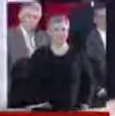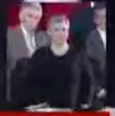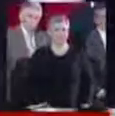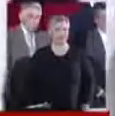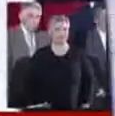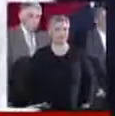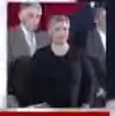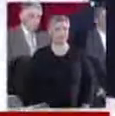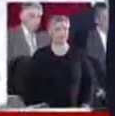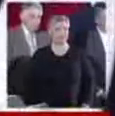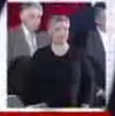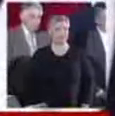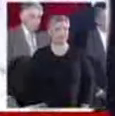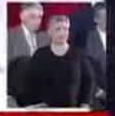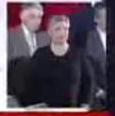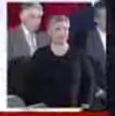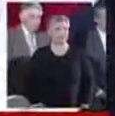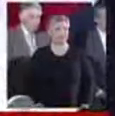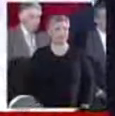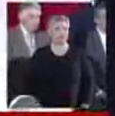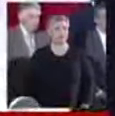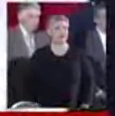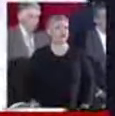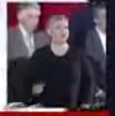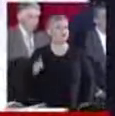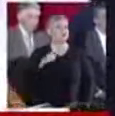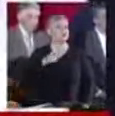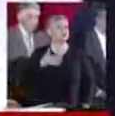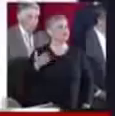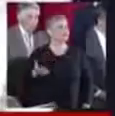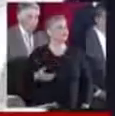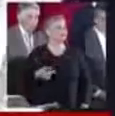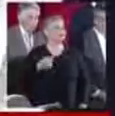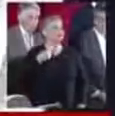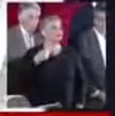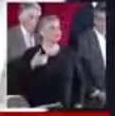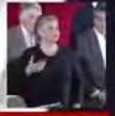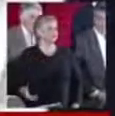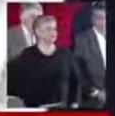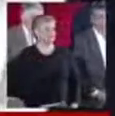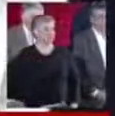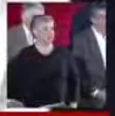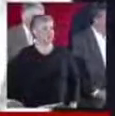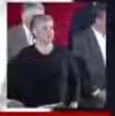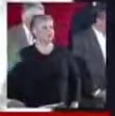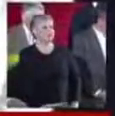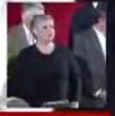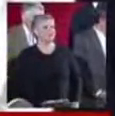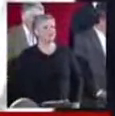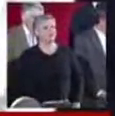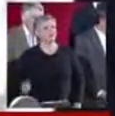ετών καλά νομίζετε ότι είναι αδικημένοι αυτούς που τους περνάμε από τη σειρά δεν είναι αδικημένη μεγαλύτερη